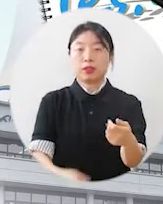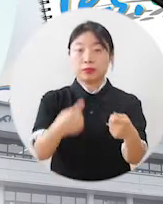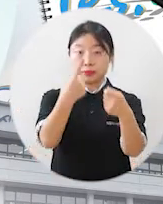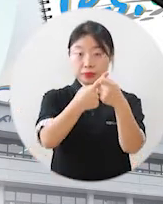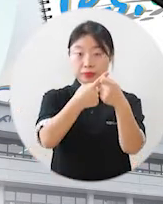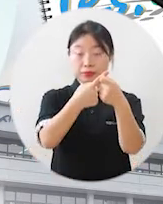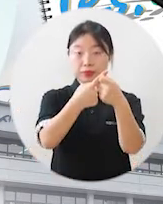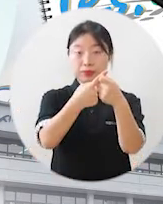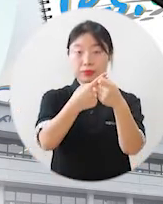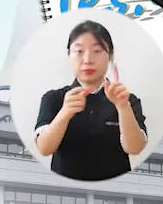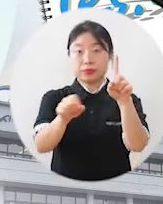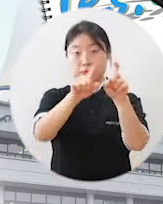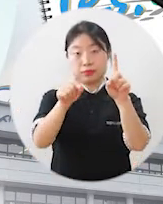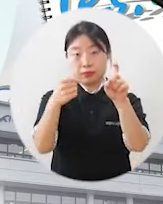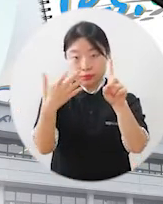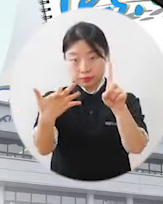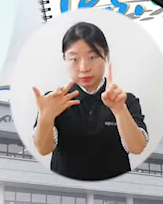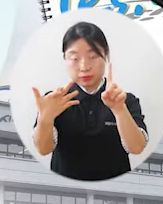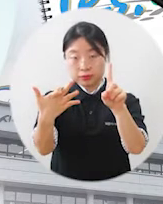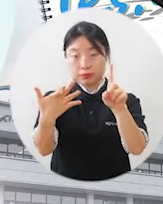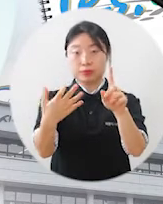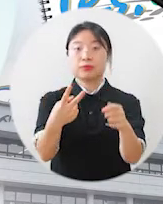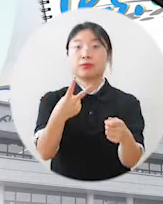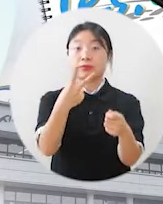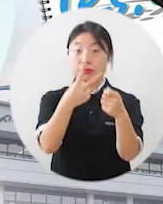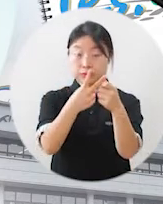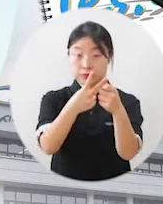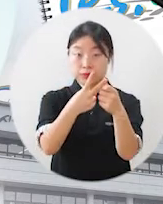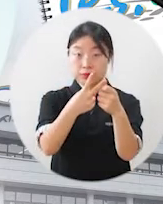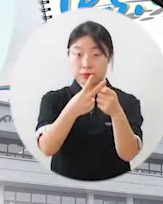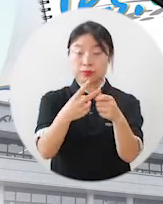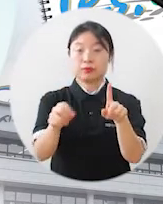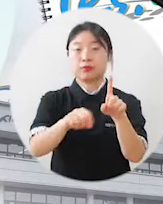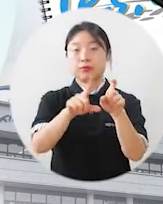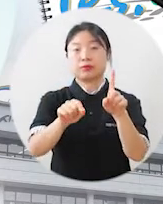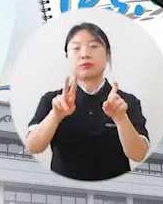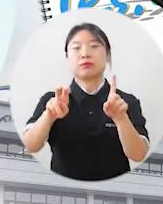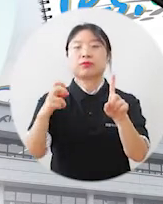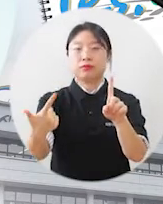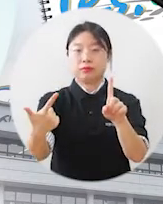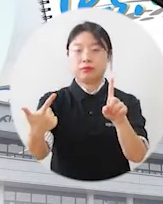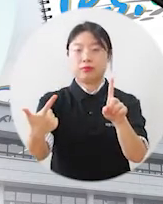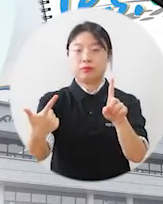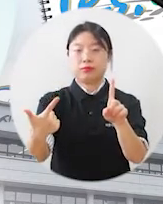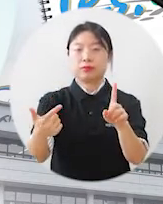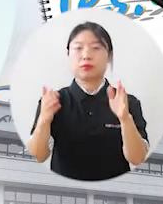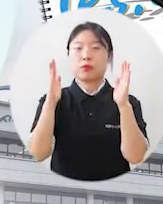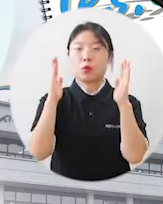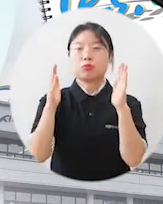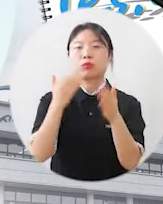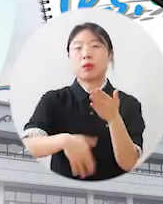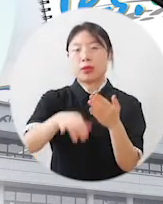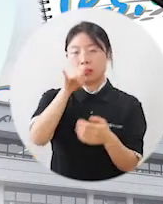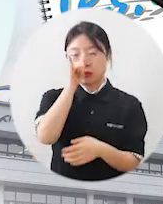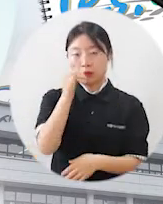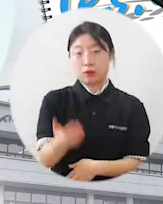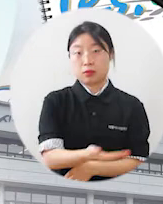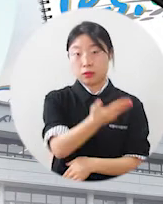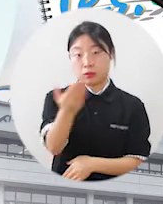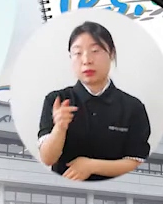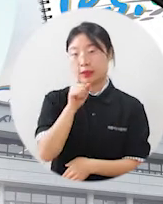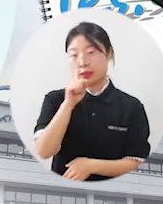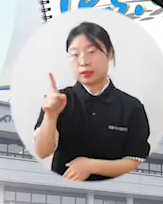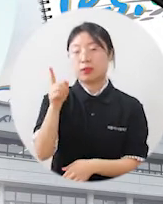남겨두고 있는데요. 11월 19일 김용택 시인의 강좌와 11월 26일 이호섭 작곡가의 강좌를